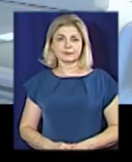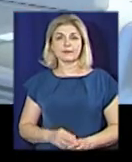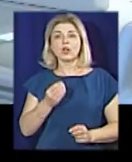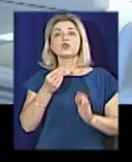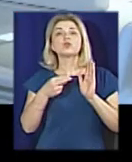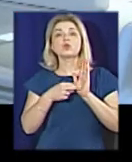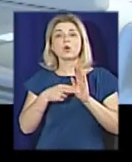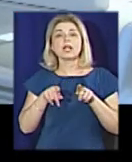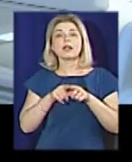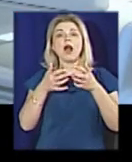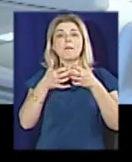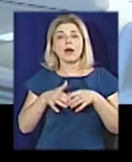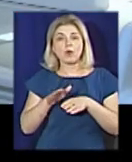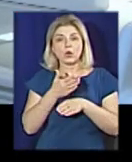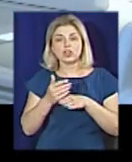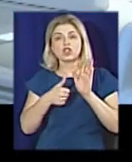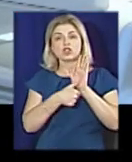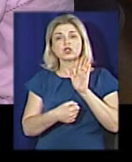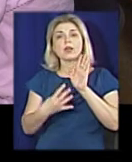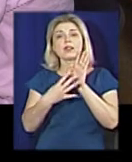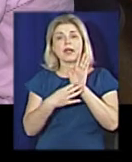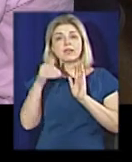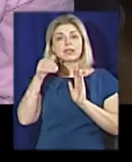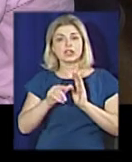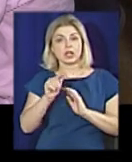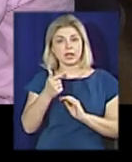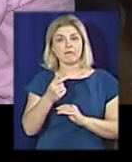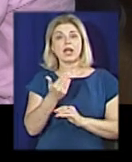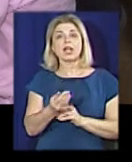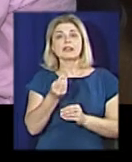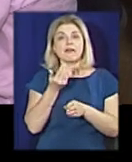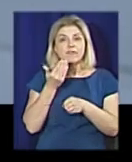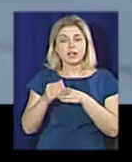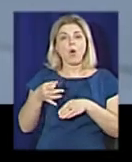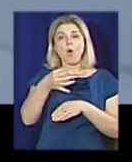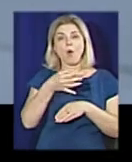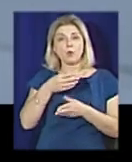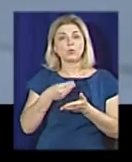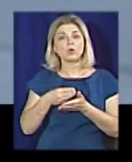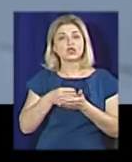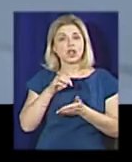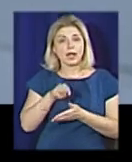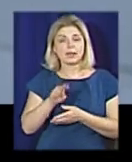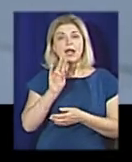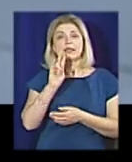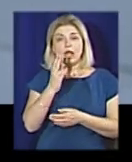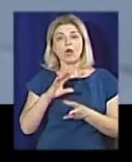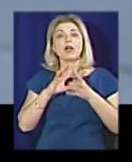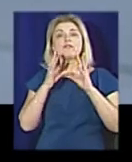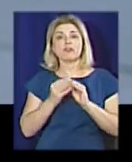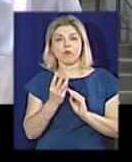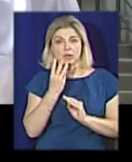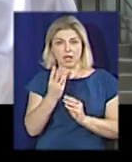Вартість такого апгрейду становить 609 тисяч гривень. Їх виділили із обласного бюджету. В Миколаєві всього 3 апарати